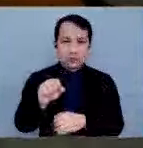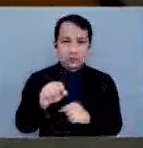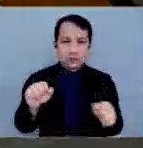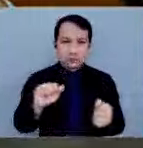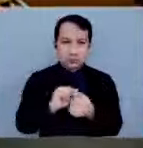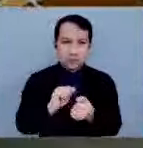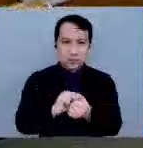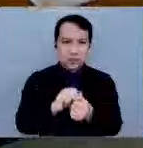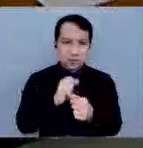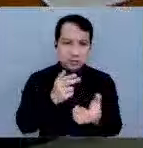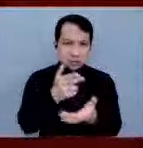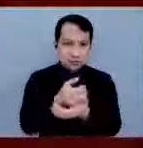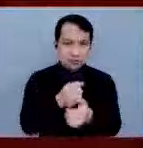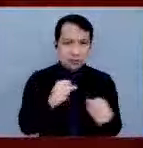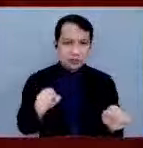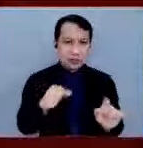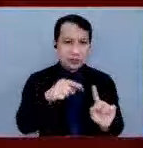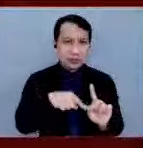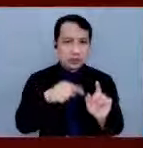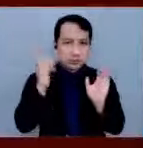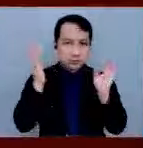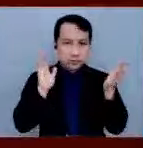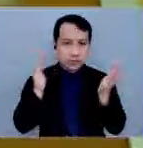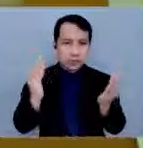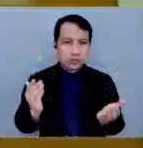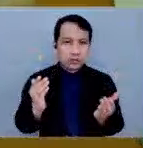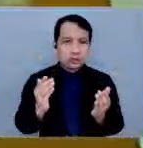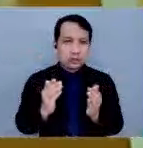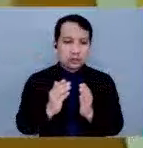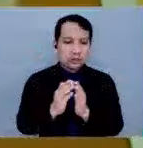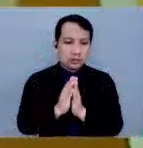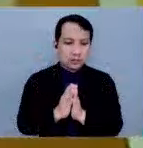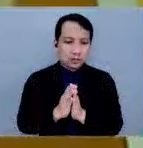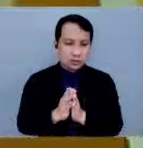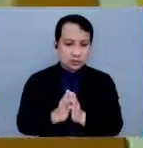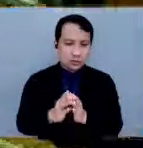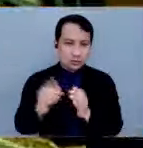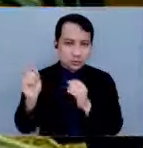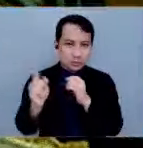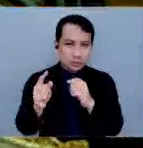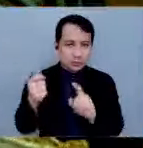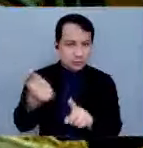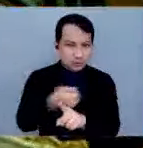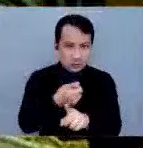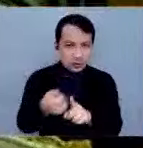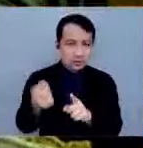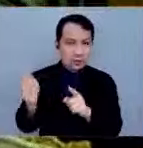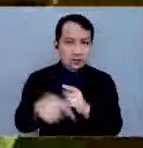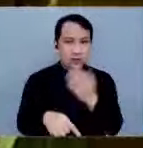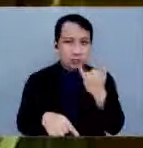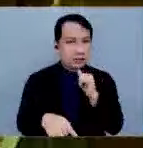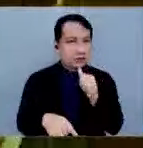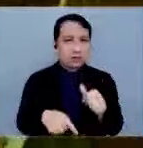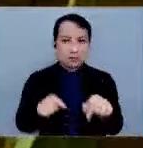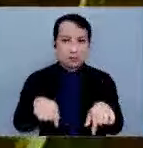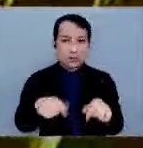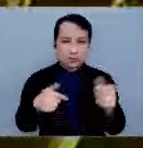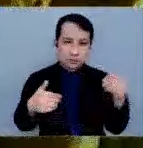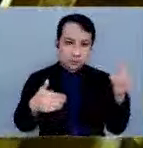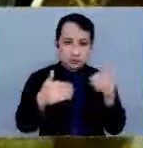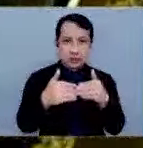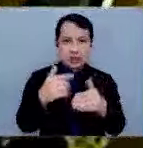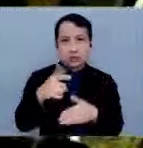na-rescue ang isang Malaysian na umani tinotorture kapag hindi sumusunod sa pangi-scam at kapag hindi naaabot ang kota sa